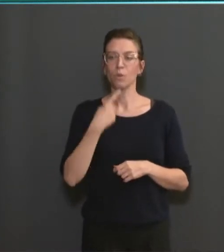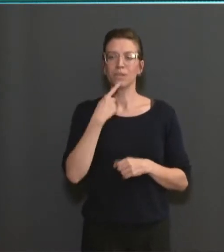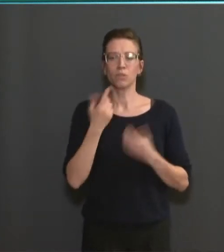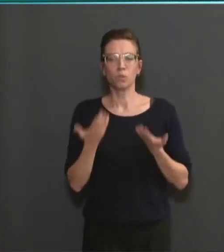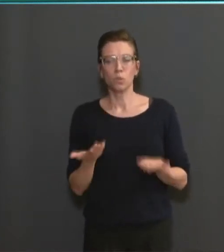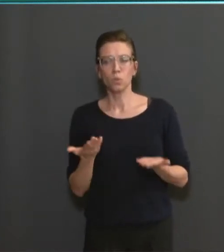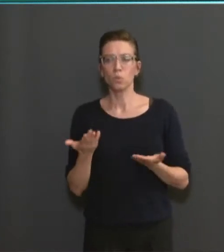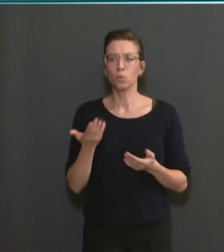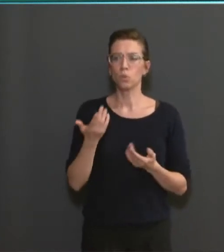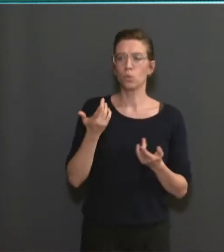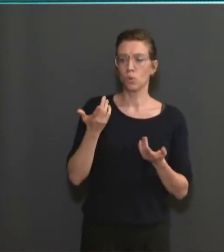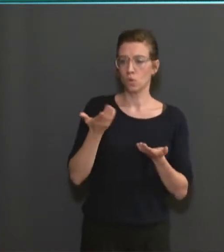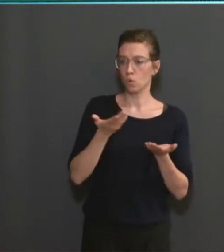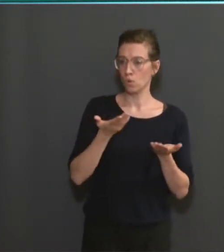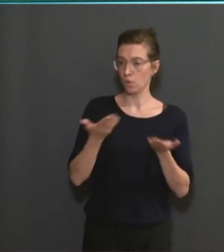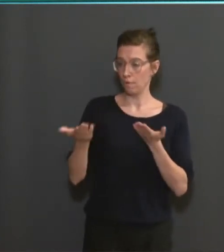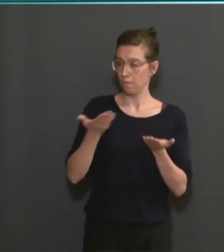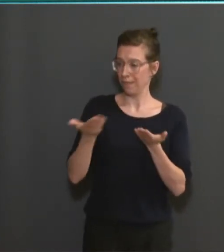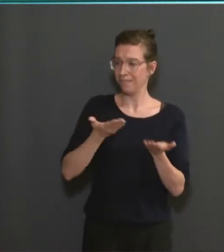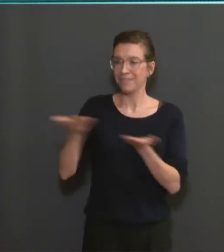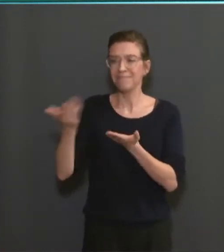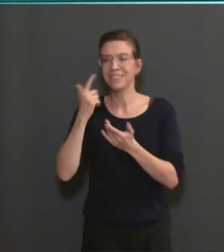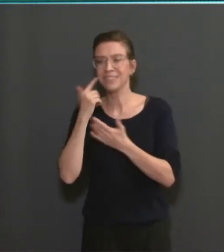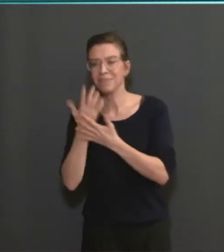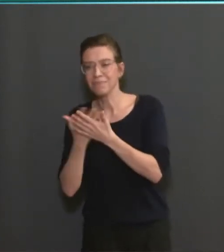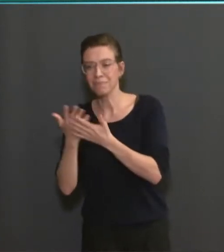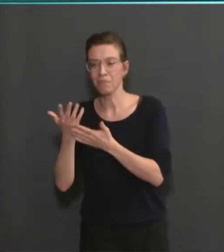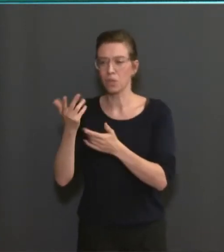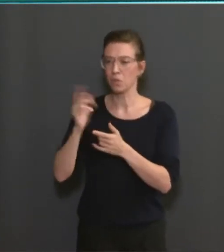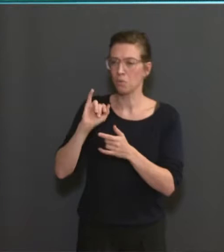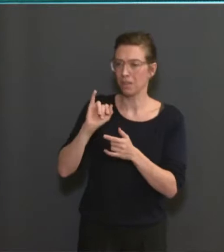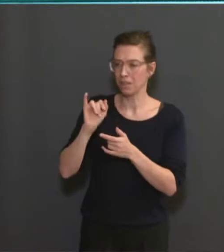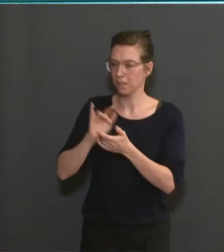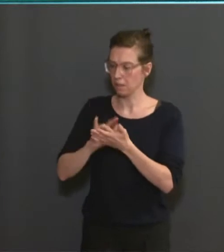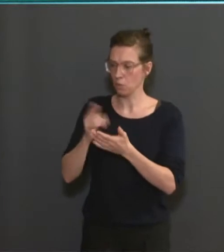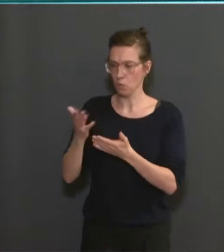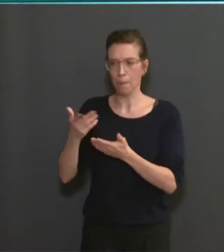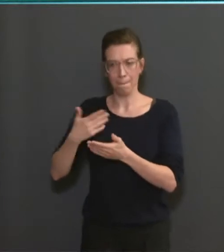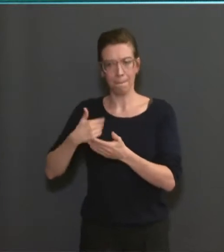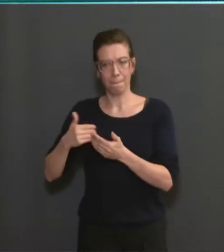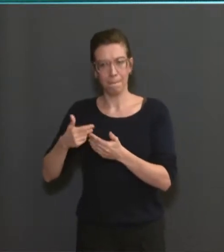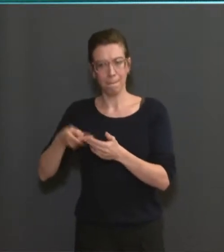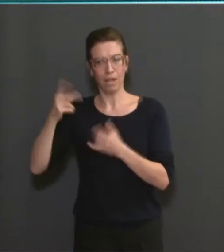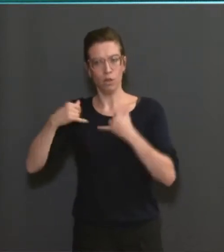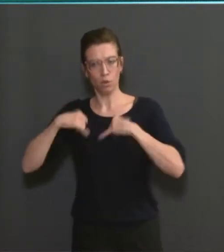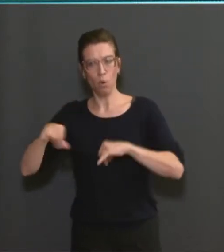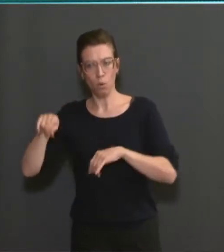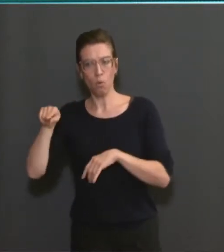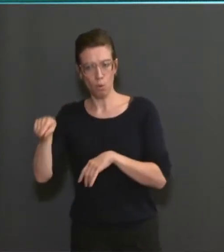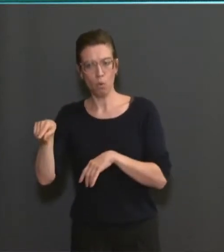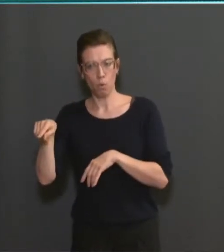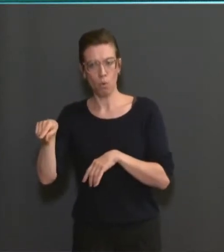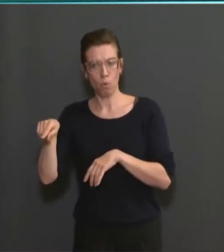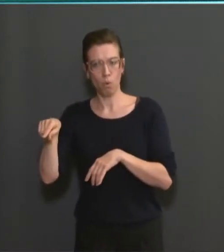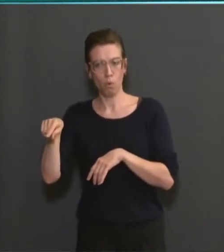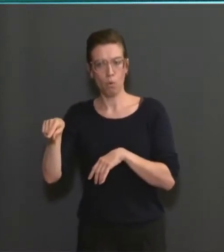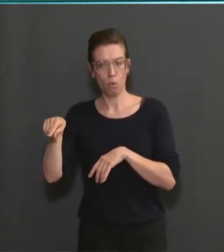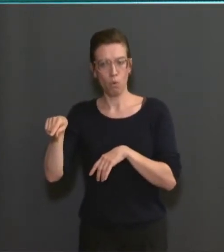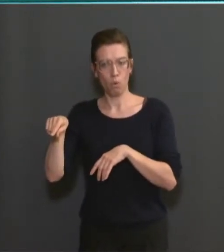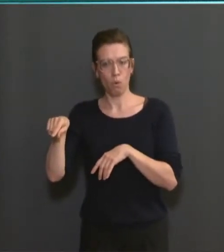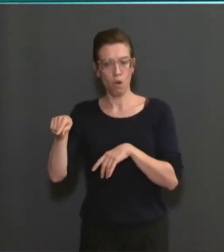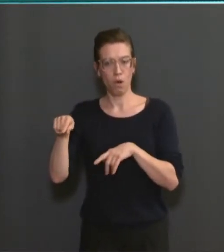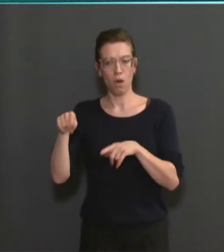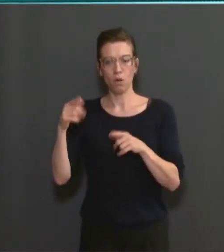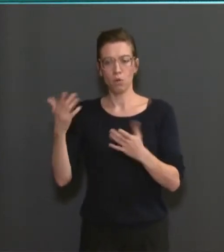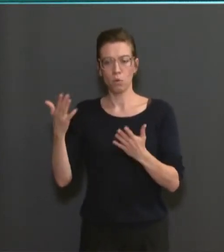patiënten. Zo is de helft van de patiënten op intensieve zorgen ouder dan 66 jaar